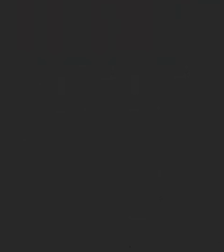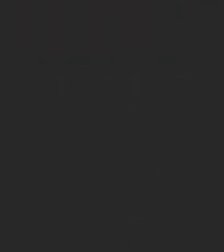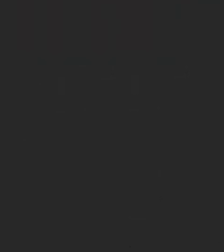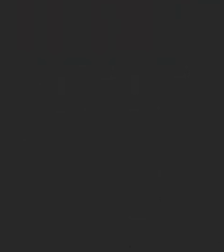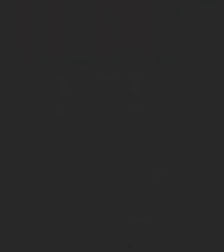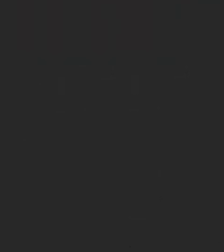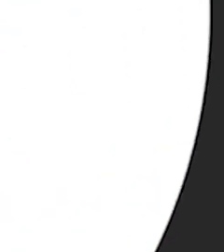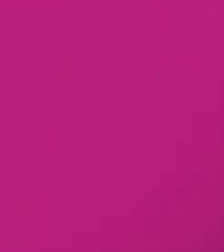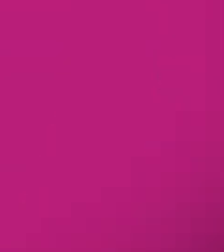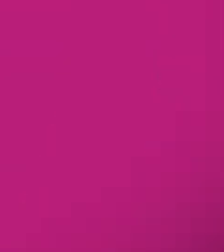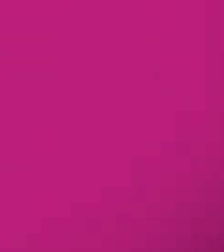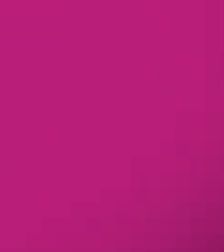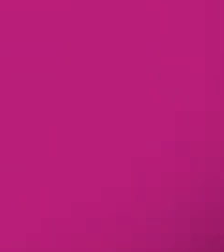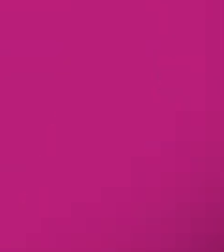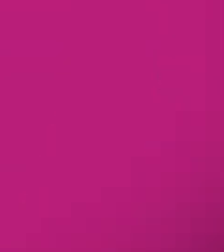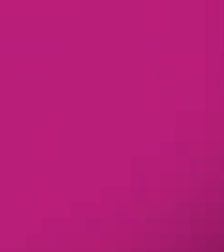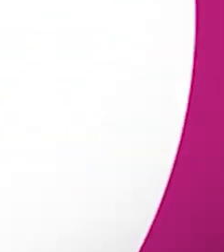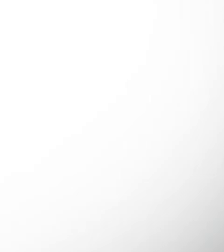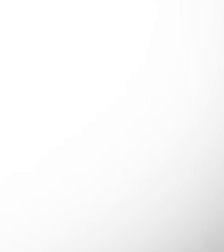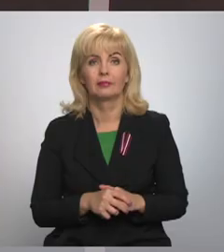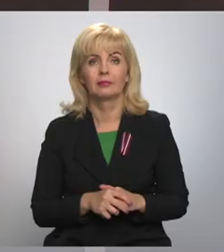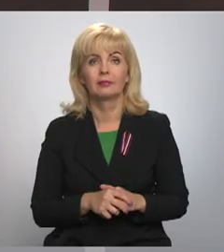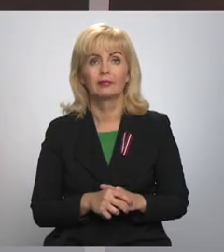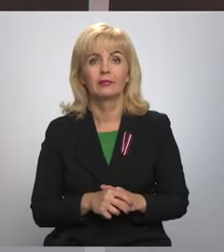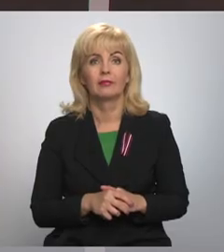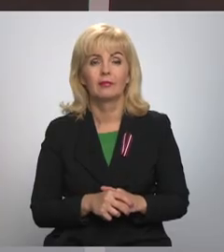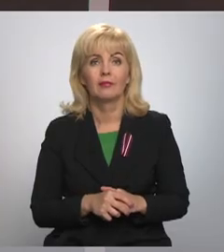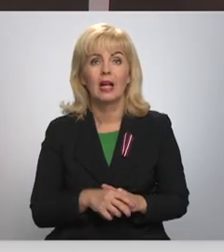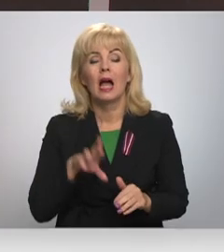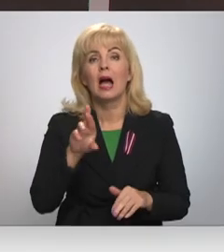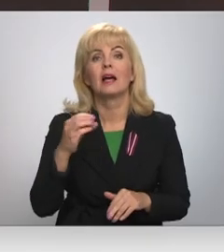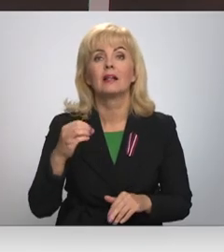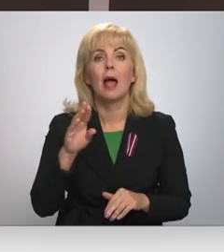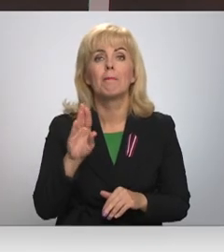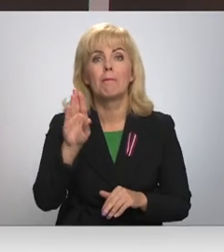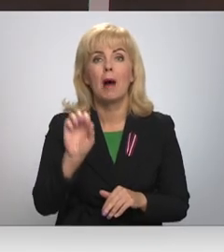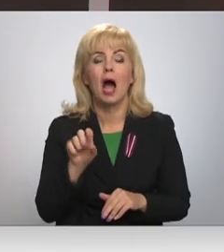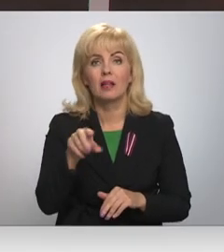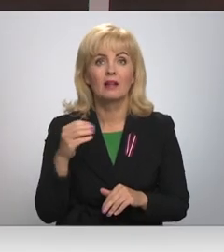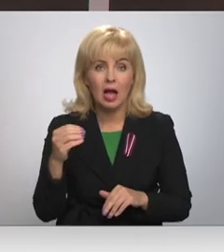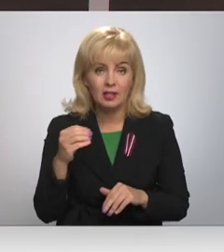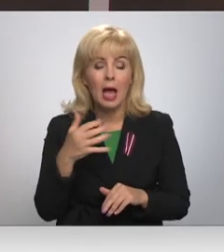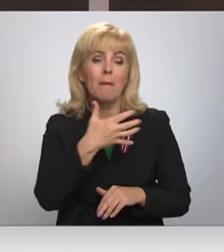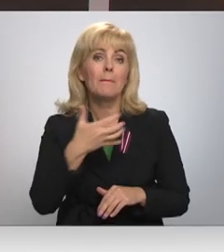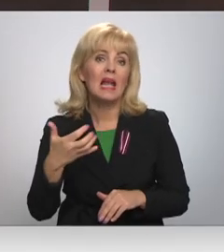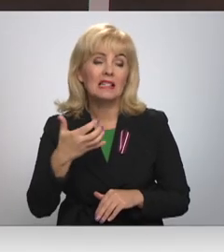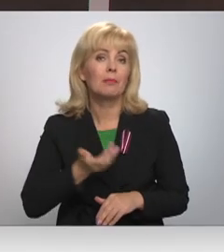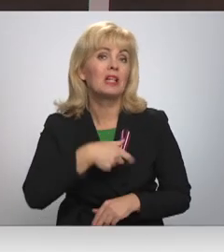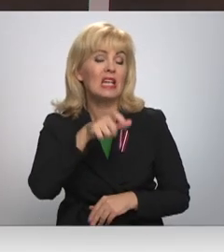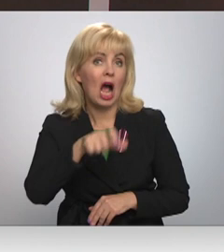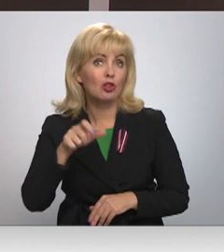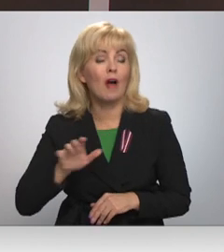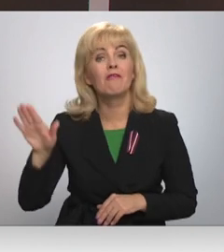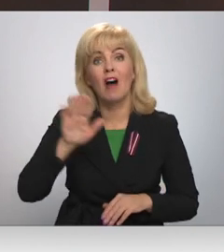Re, viss ēters ir te! Rembates pagasts ar nepilniem 500 iedzīvotāju